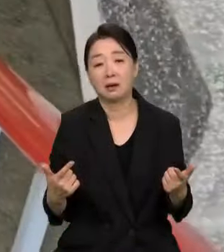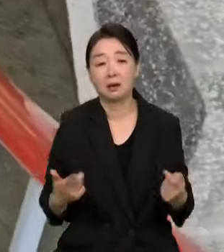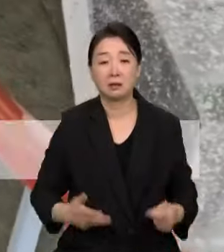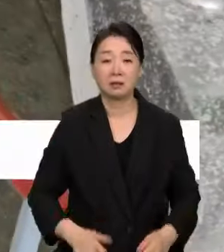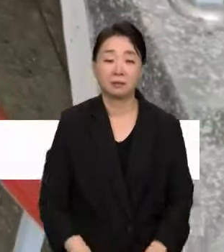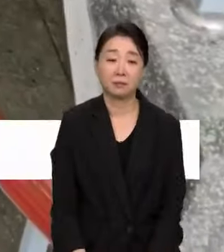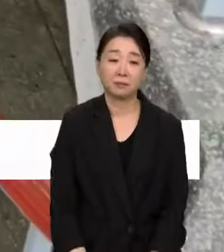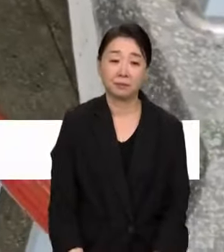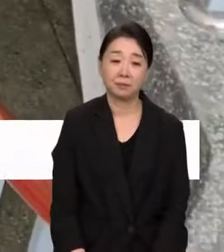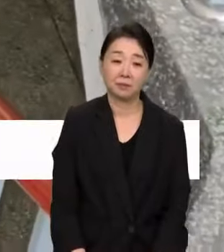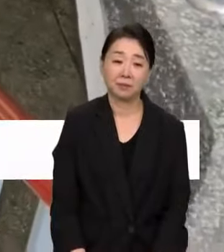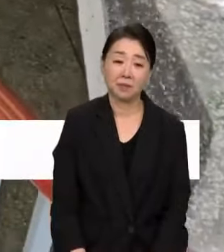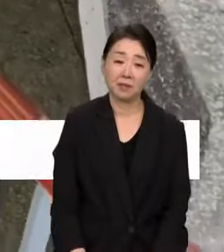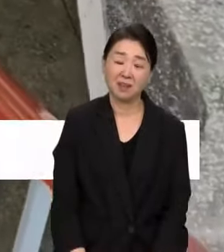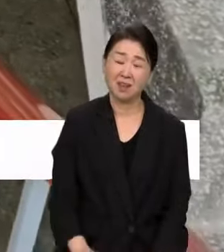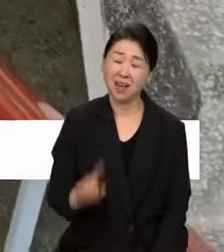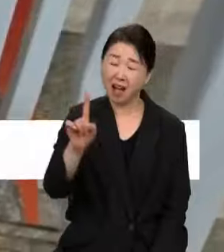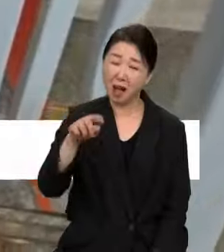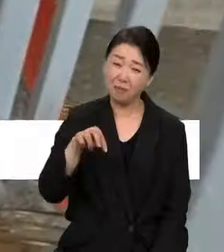힘들어서.